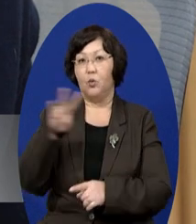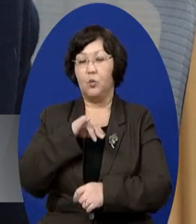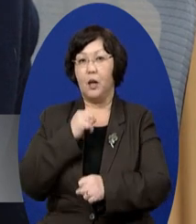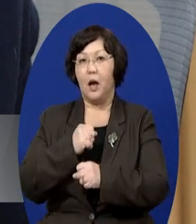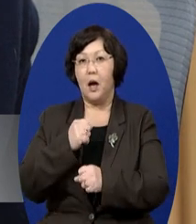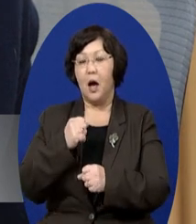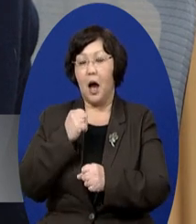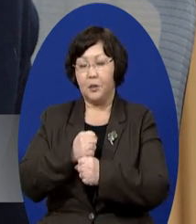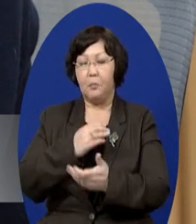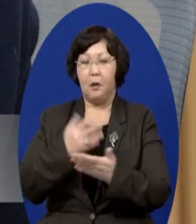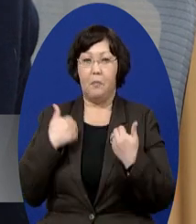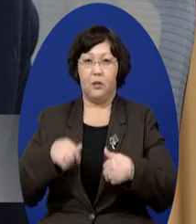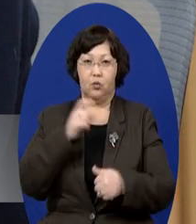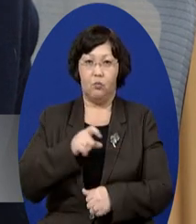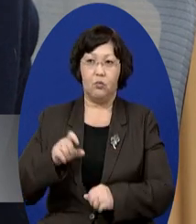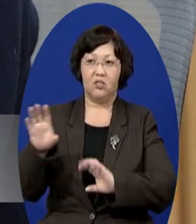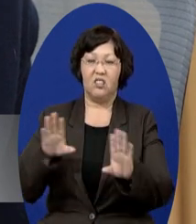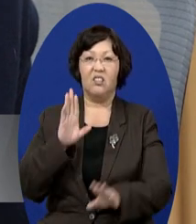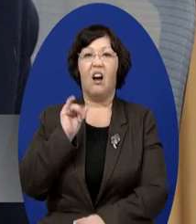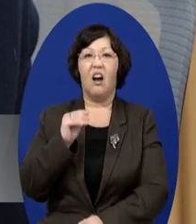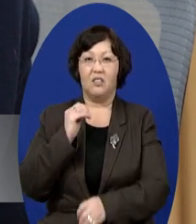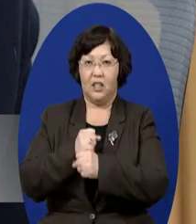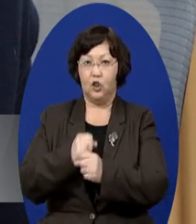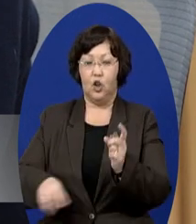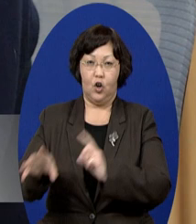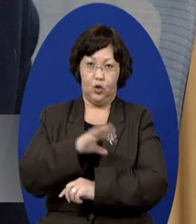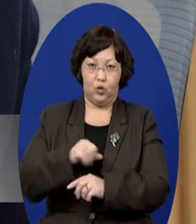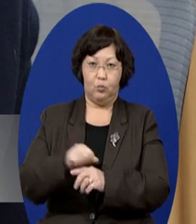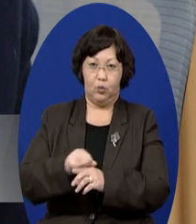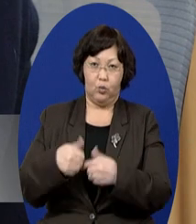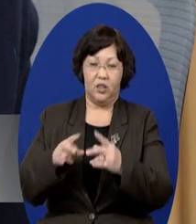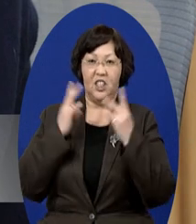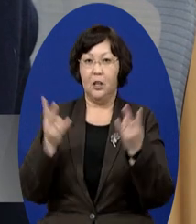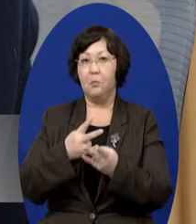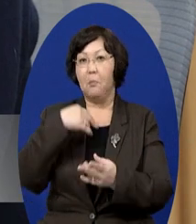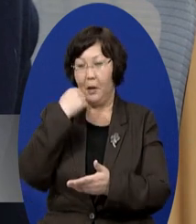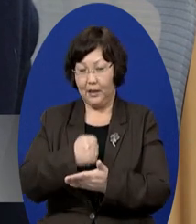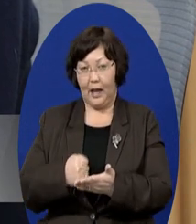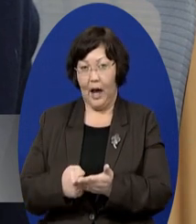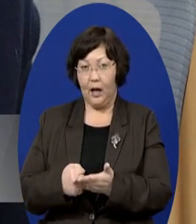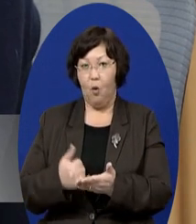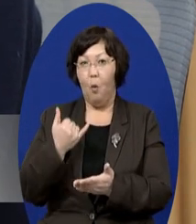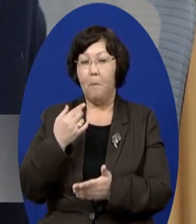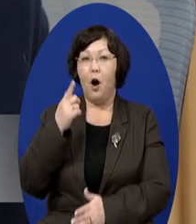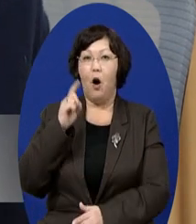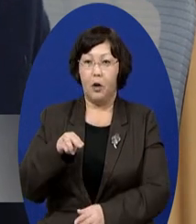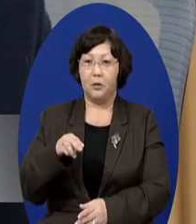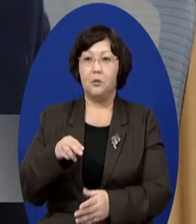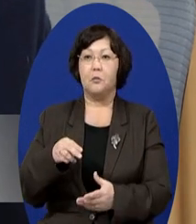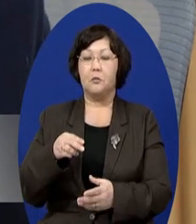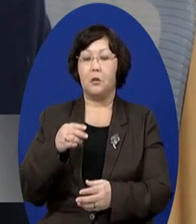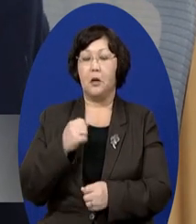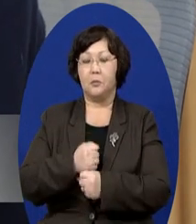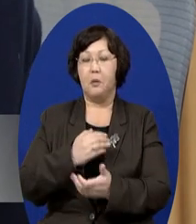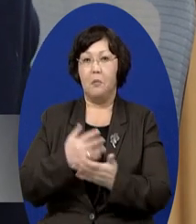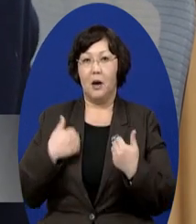одоо энэ ажиллах орчноос нь ахуулаад тэр нийгмийн баталгааг одоо Улаанбаатар хотод байгаа багш нараас илүү их тийм